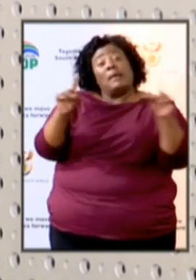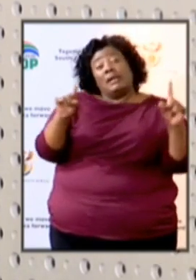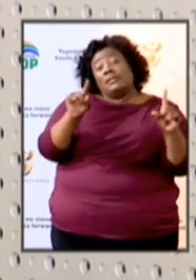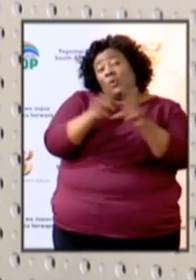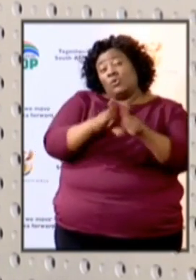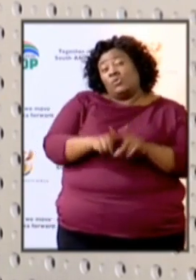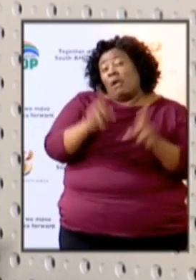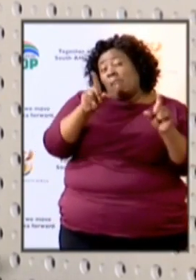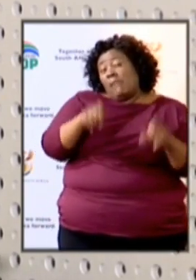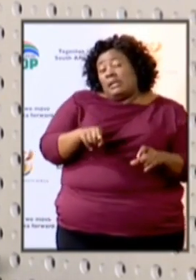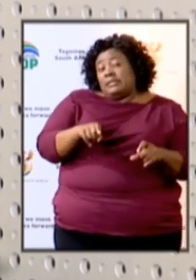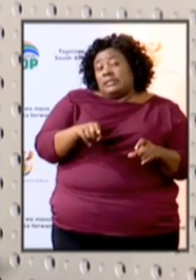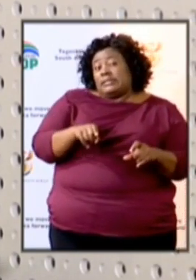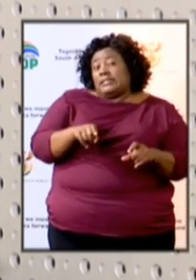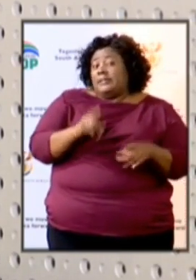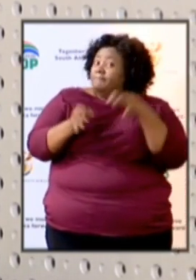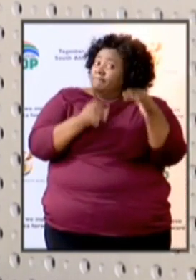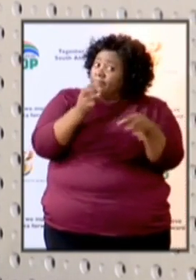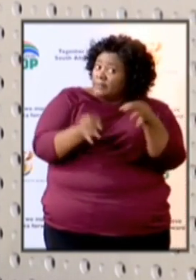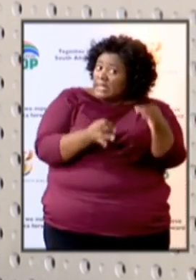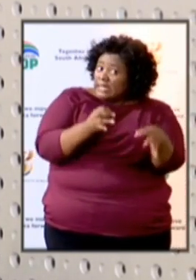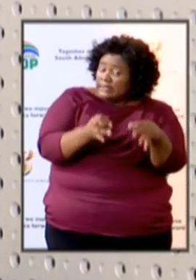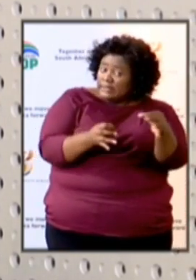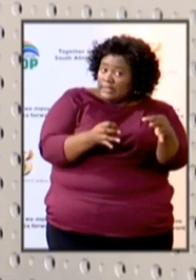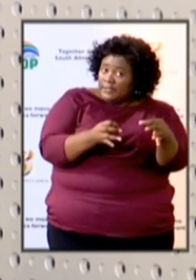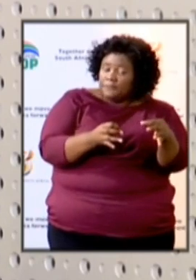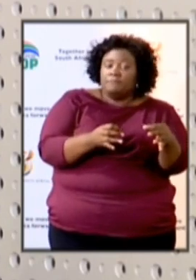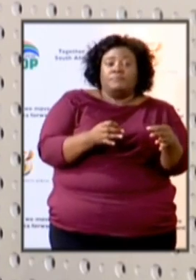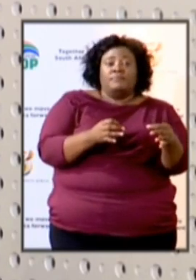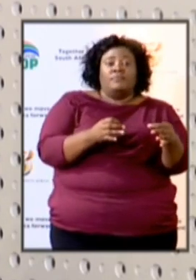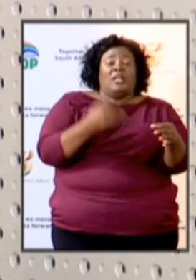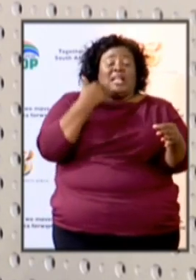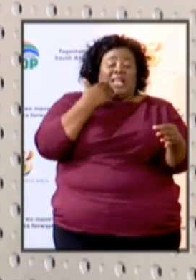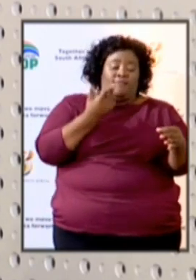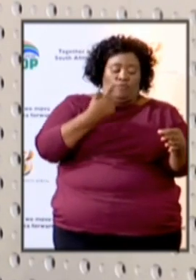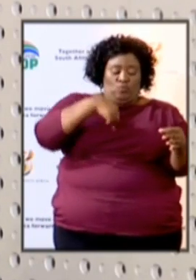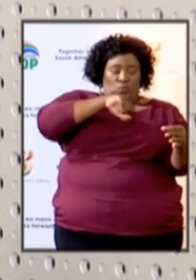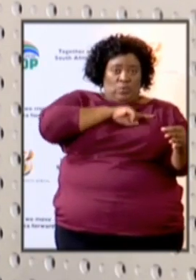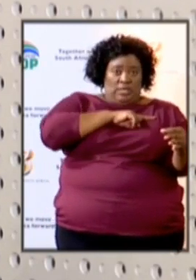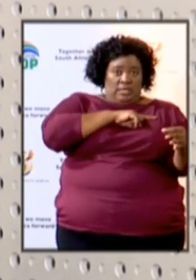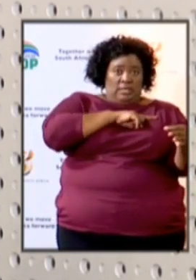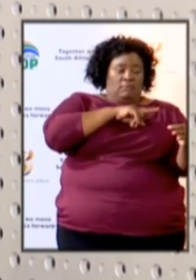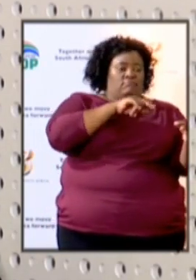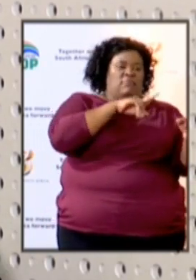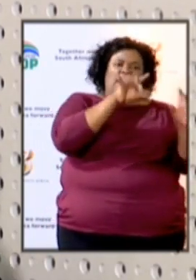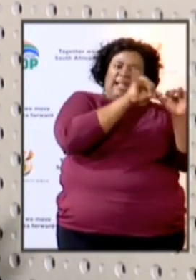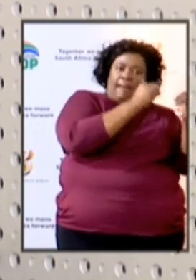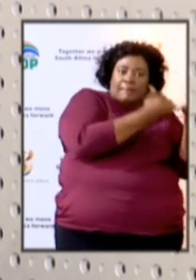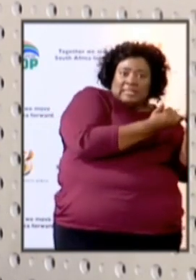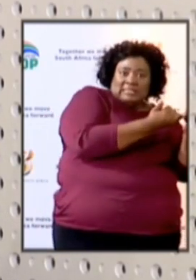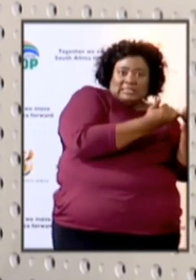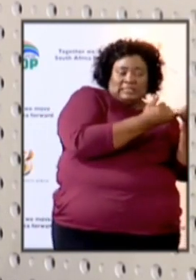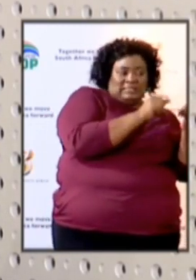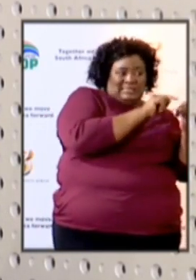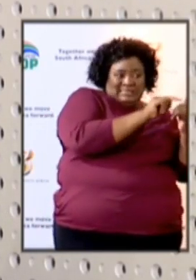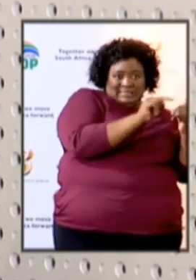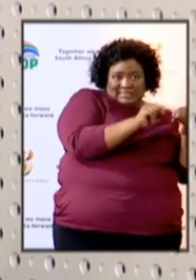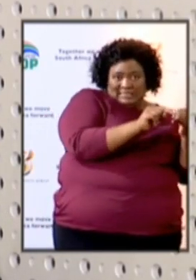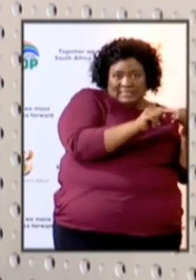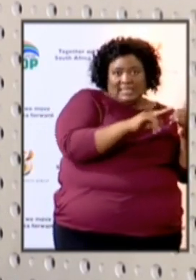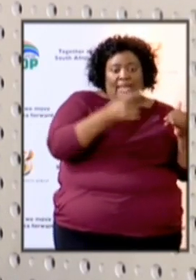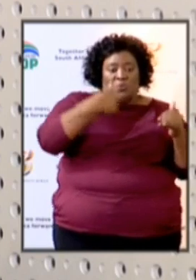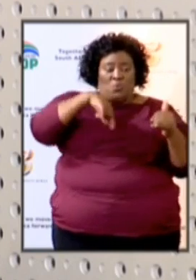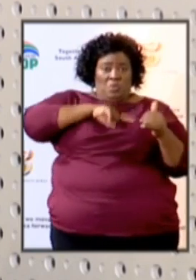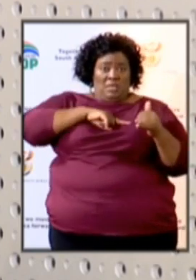uma iy'mboni noma thina sabahlali noma ubani